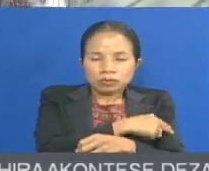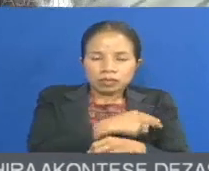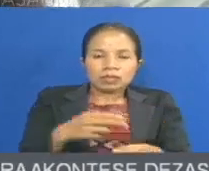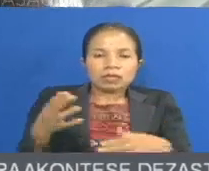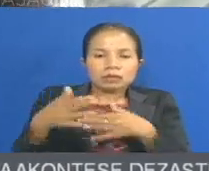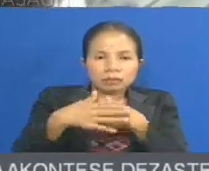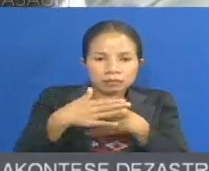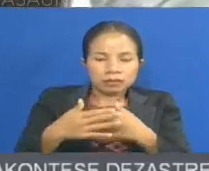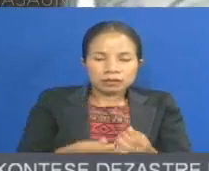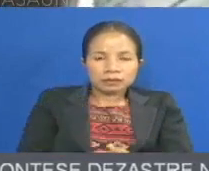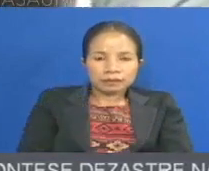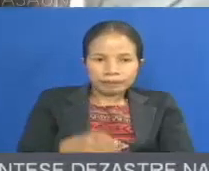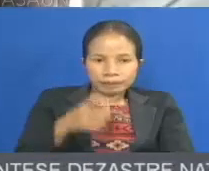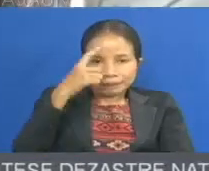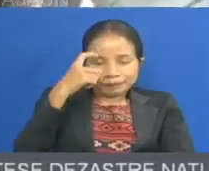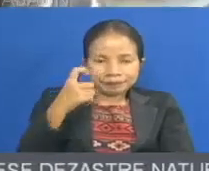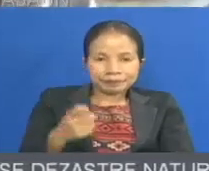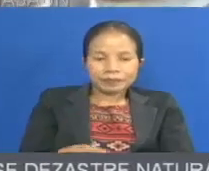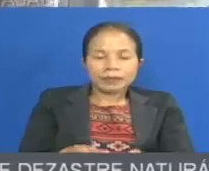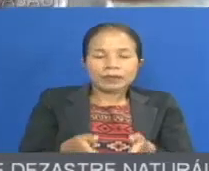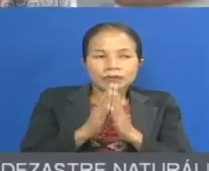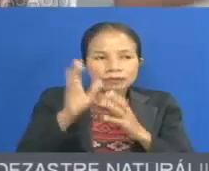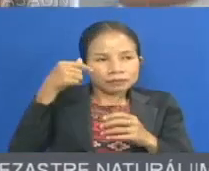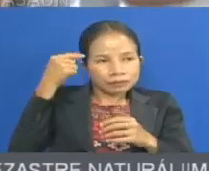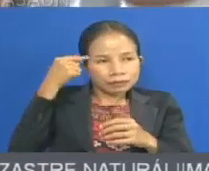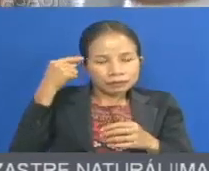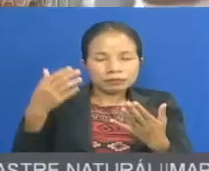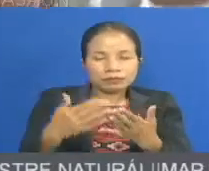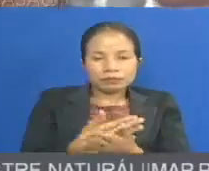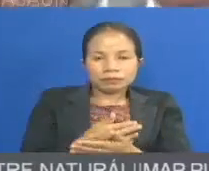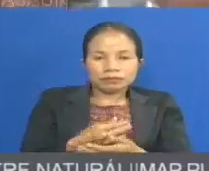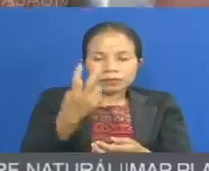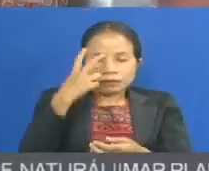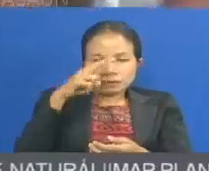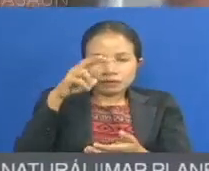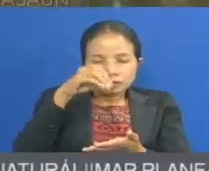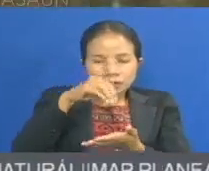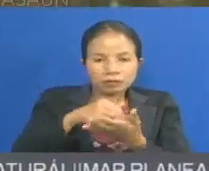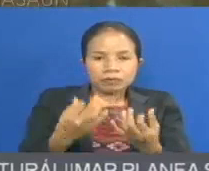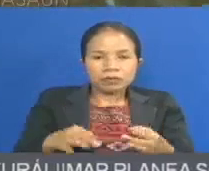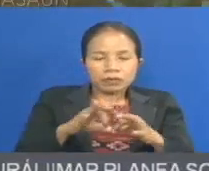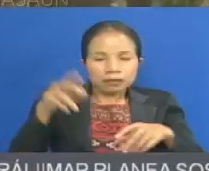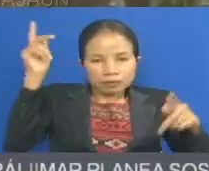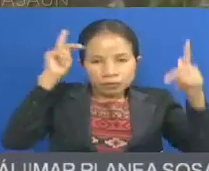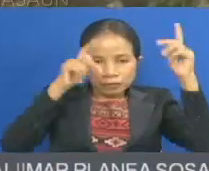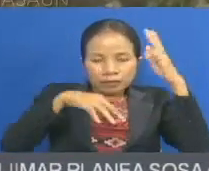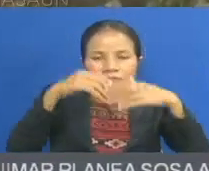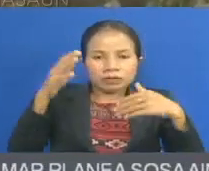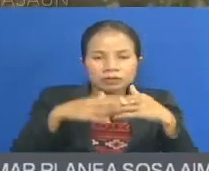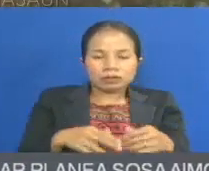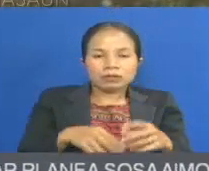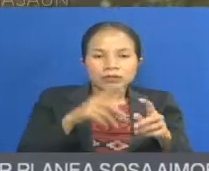saúde nebebesi. Tambane, nia russo ba governo fong, a total prioridade ba problema infraestrutura,